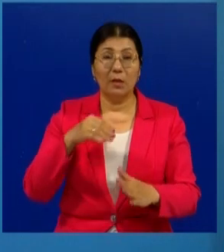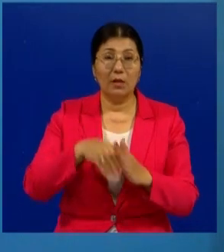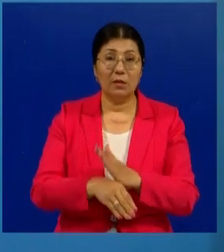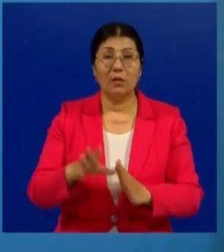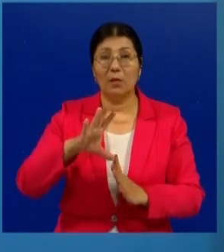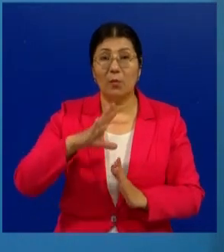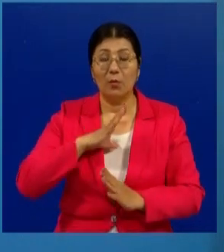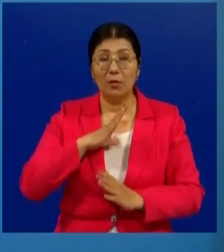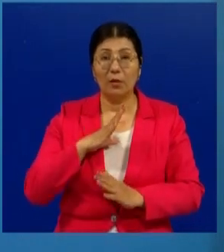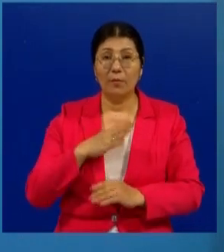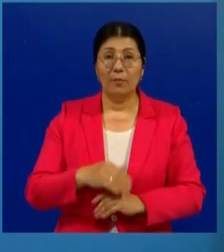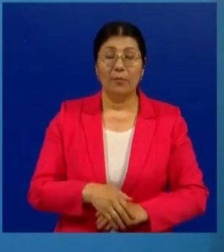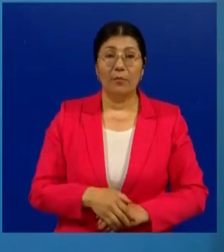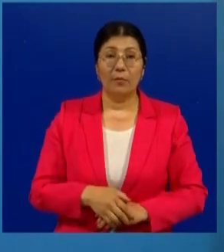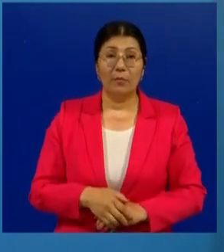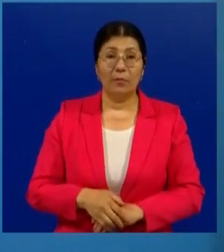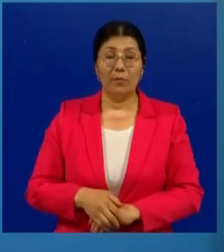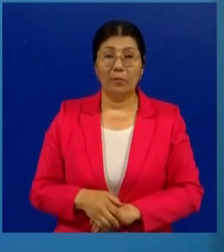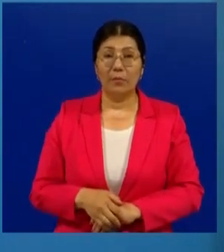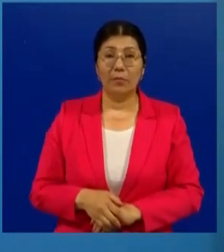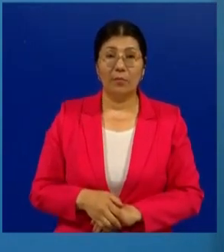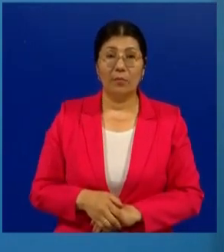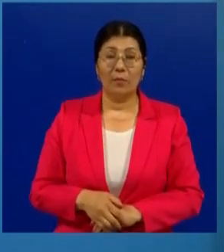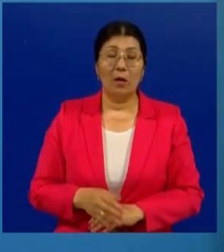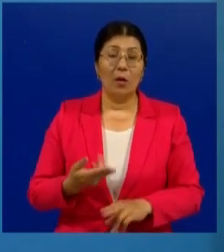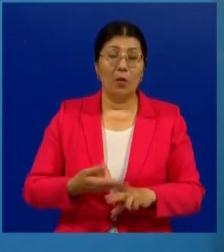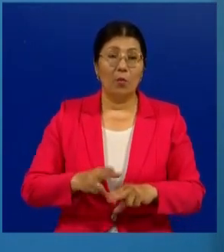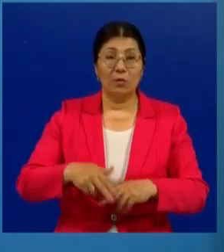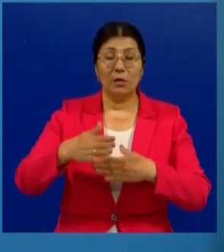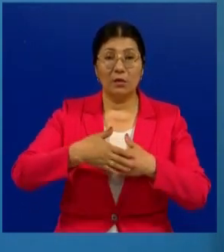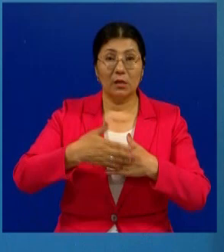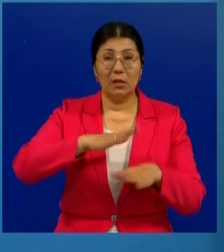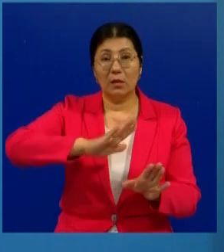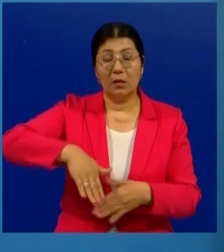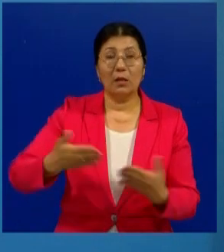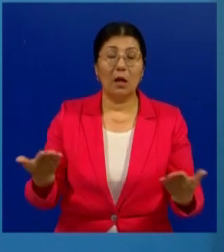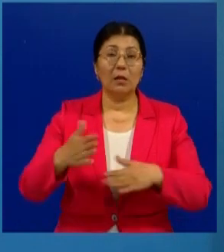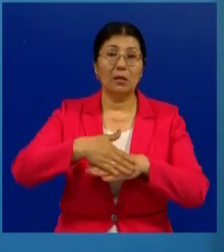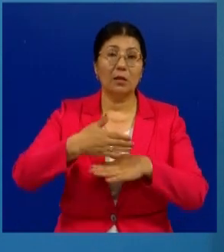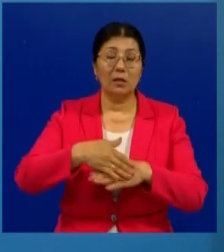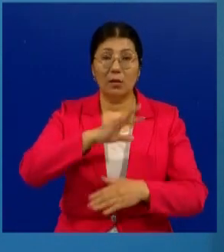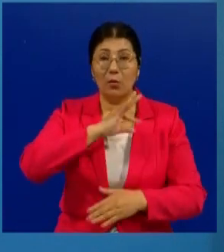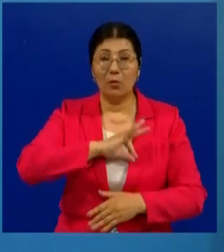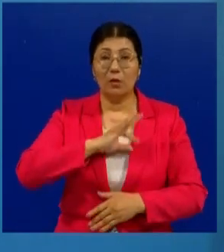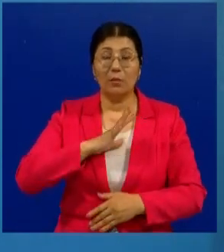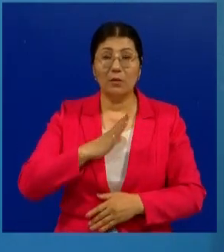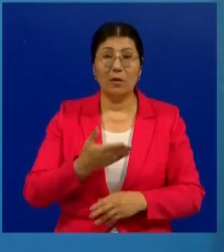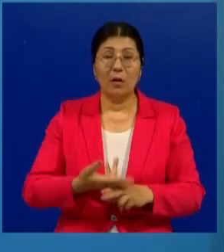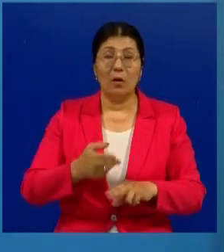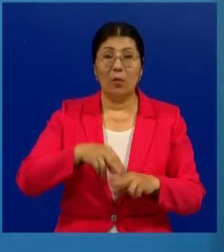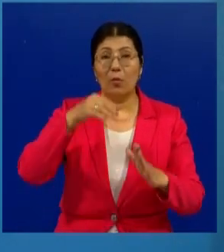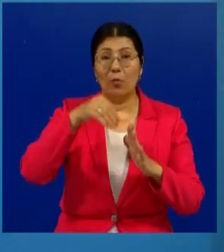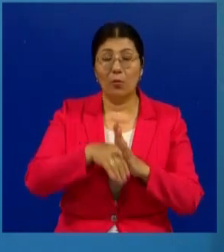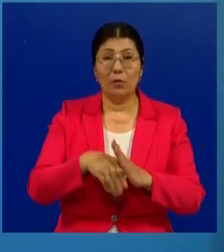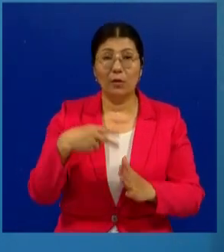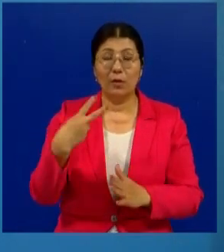Мысалға, енді оны қазір жазаның түрлерін айтып кетейін осы жерде. Солай жазаланғаннан кейін қандай жаза түрі қолданды дейтін болсақ, мысалға оның ішінде